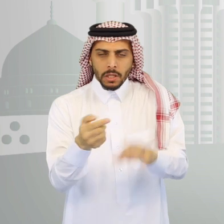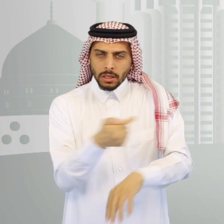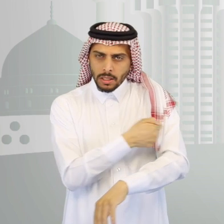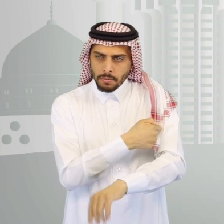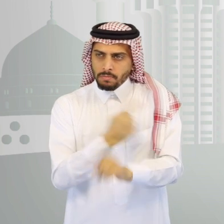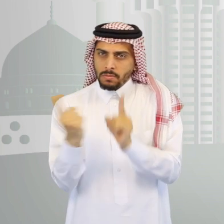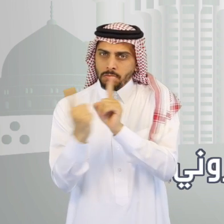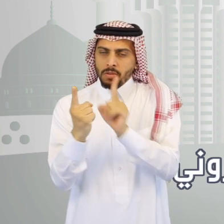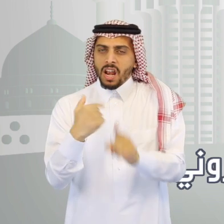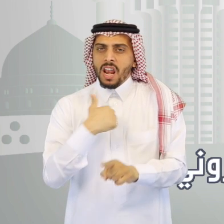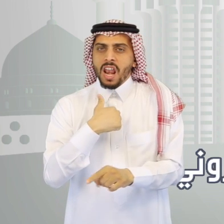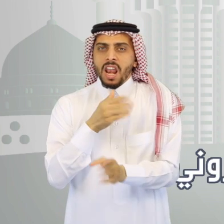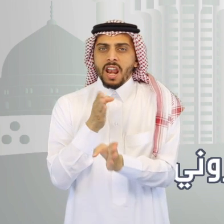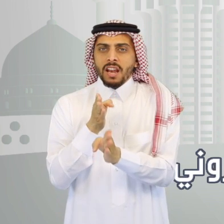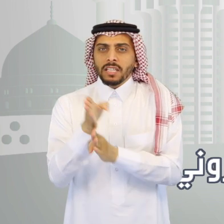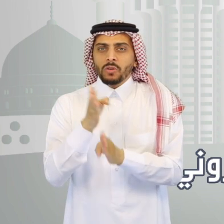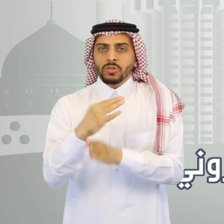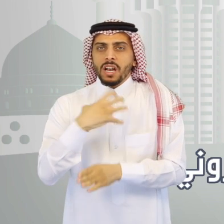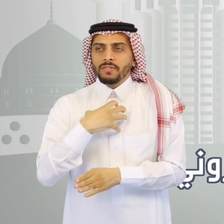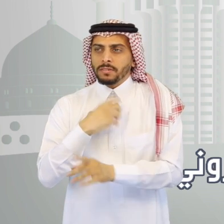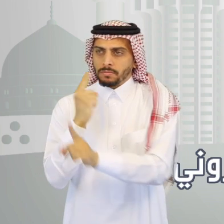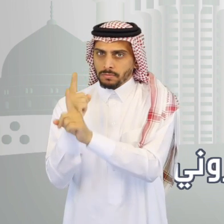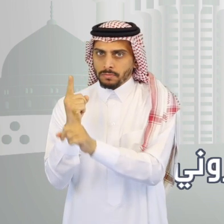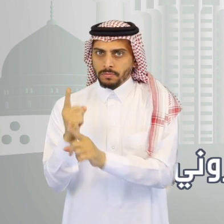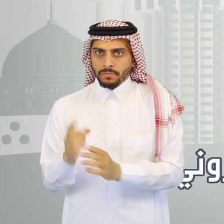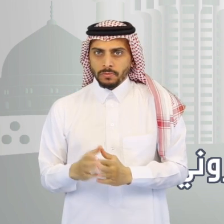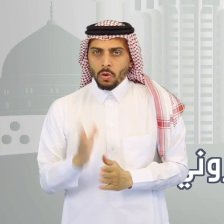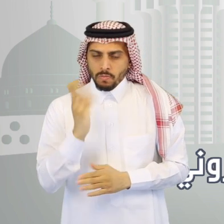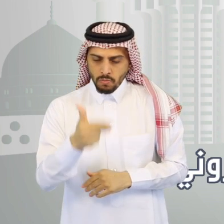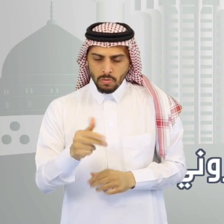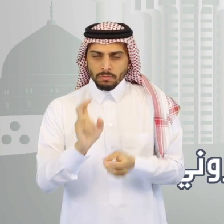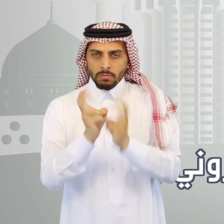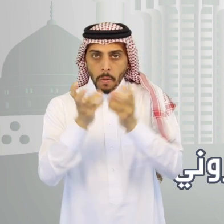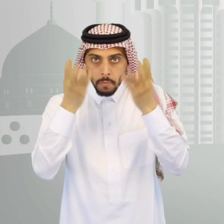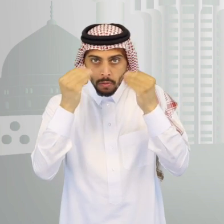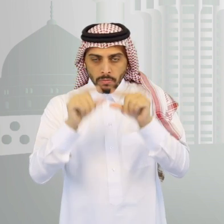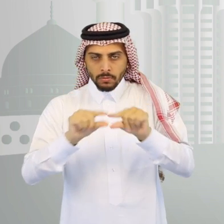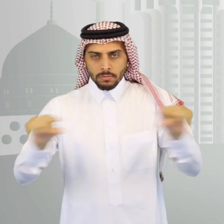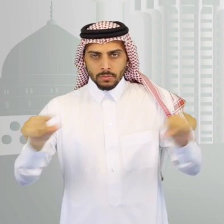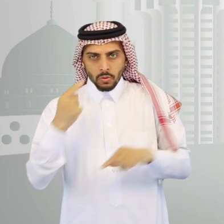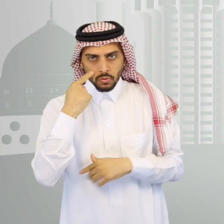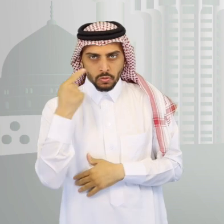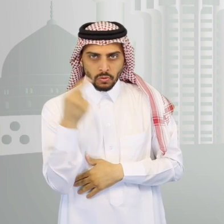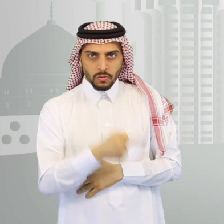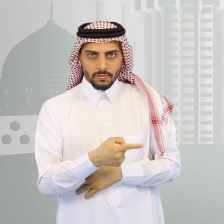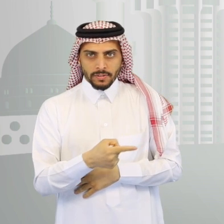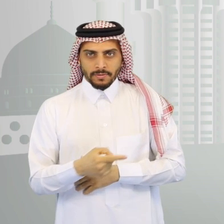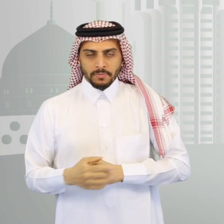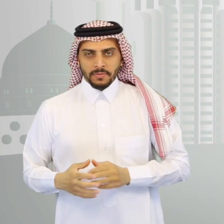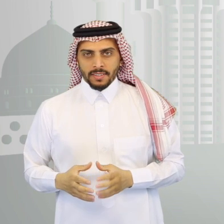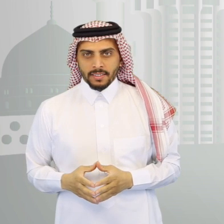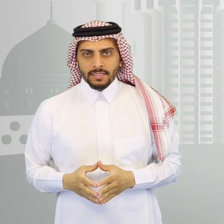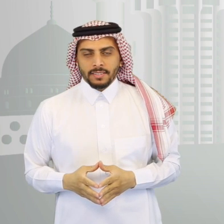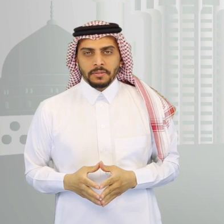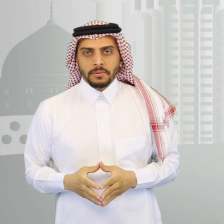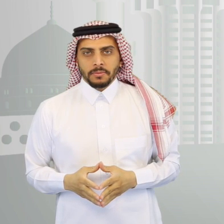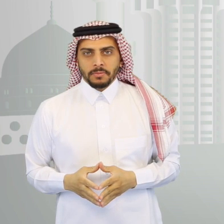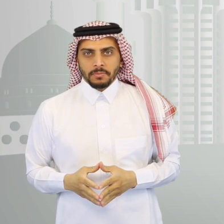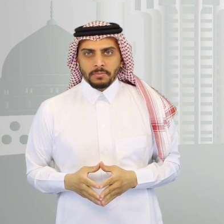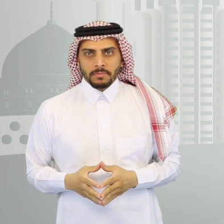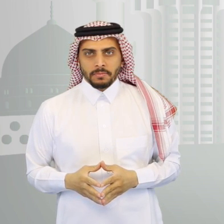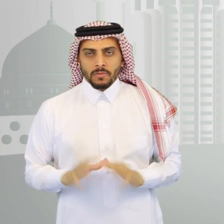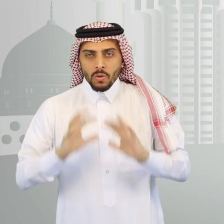الطبيب لاغراض معلومات فقط التواصل على البريد الالكتروني توافق hrdf.org.sa